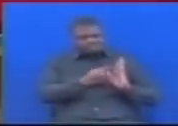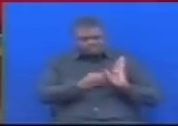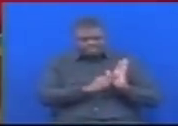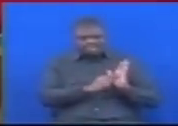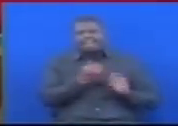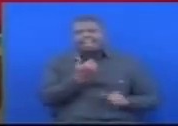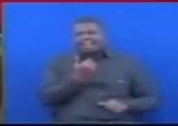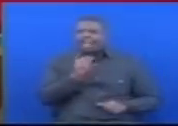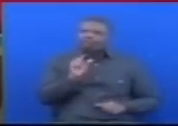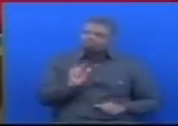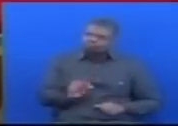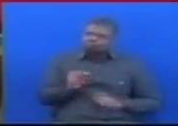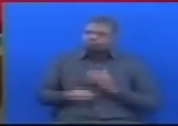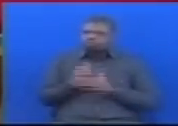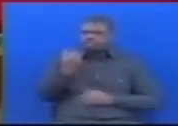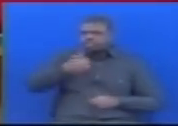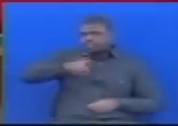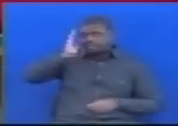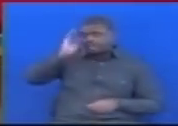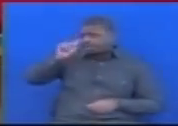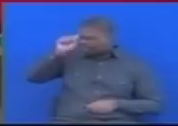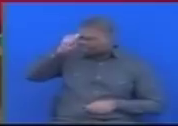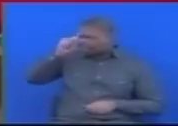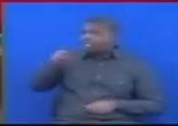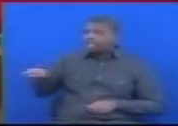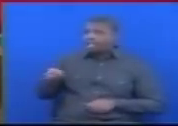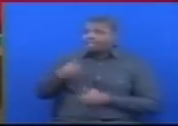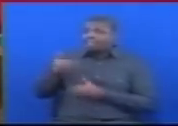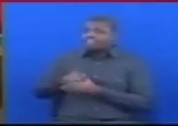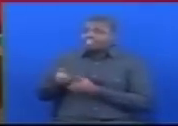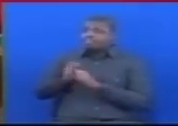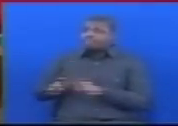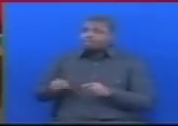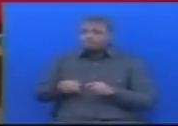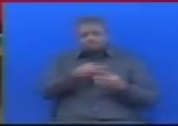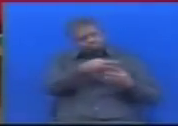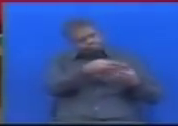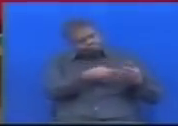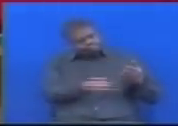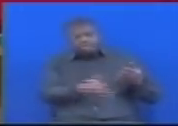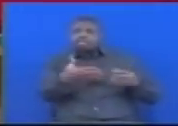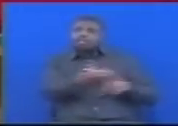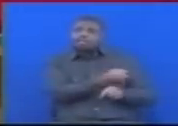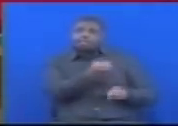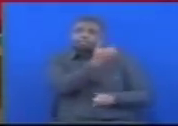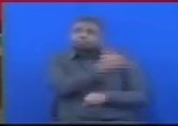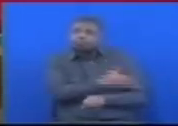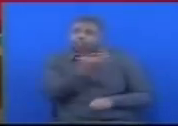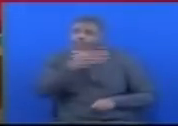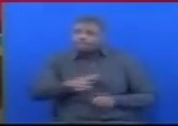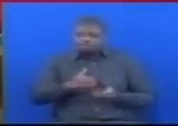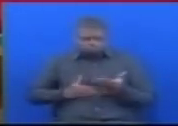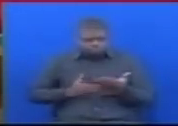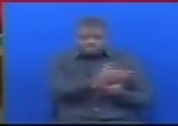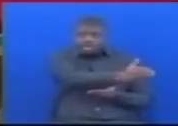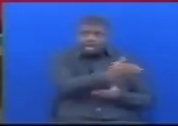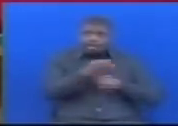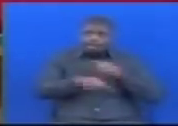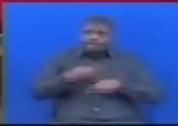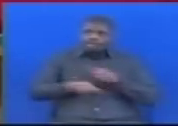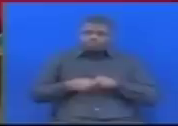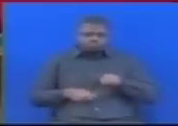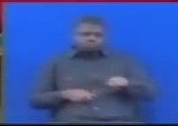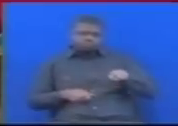serikali ya India. Katika mradi huo vipo vijiji mbalimbali vya kata za Nanga na Mbutu zitapata huduma ya maji kupitia mradi huo. Mheshimiwa